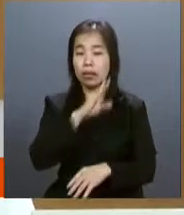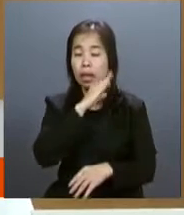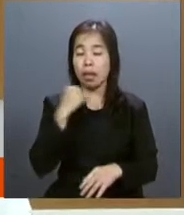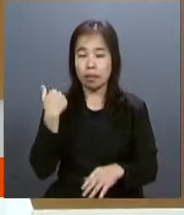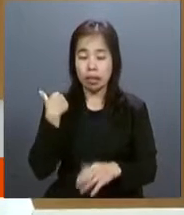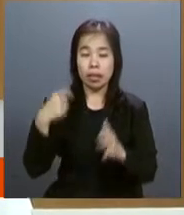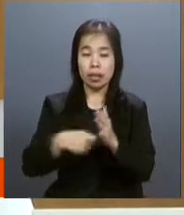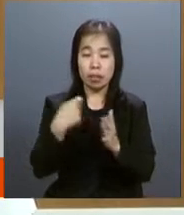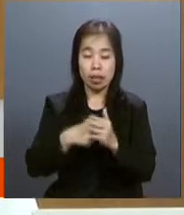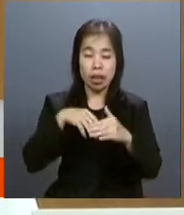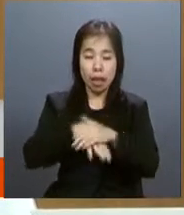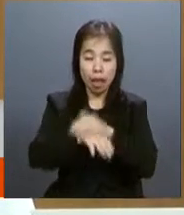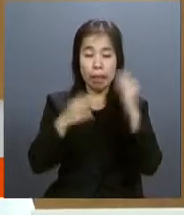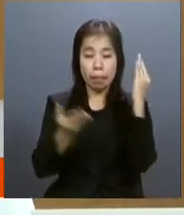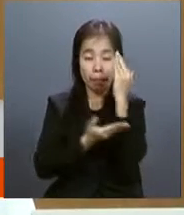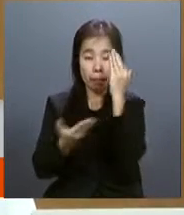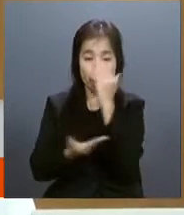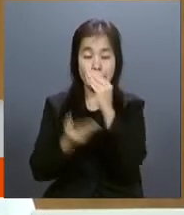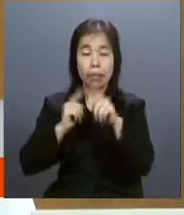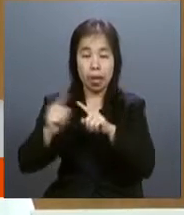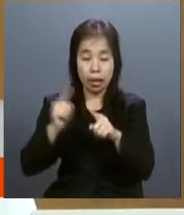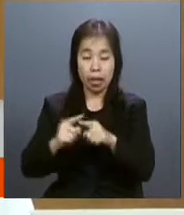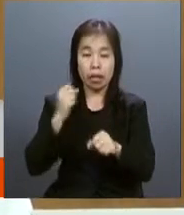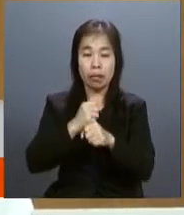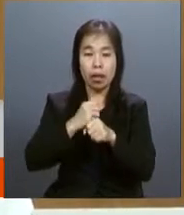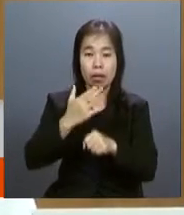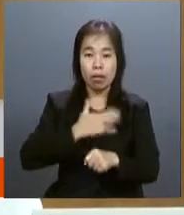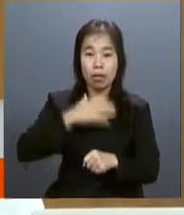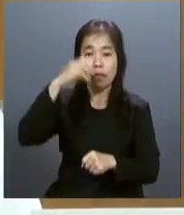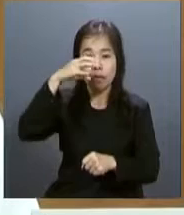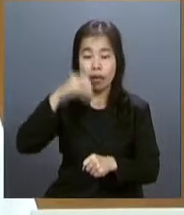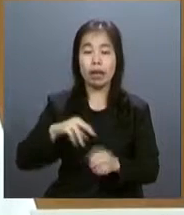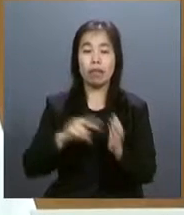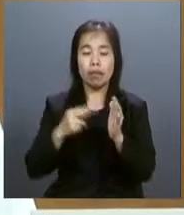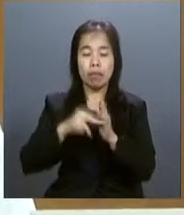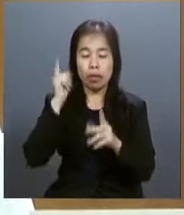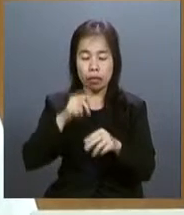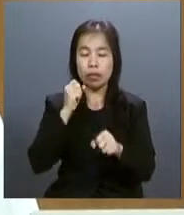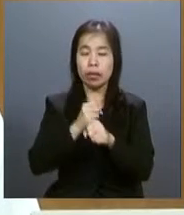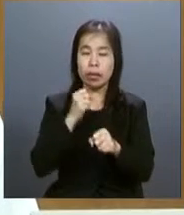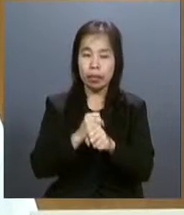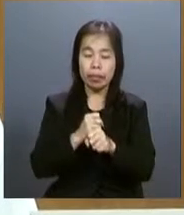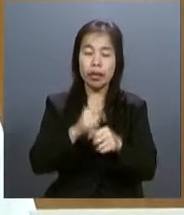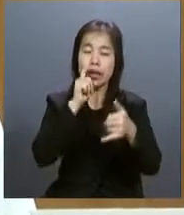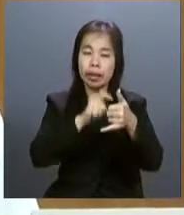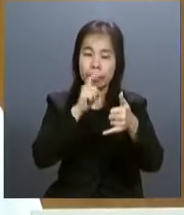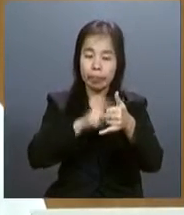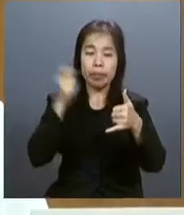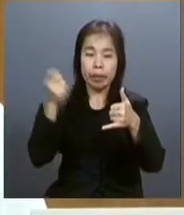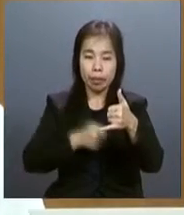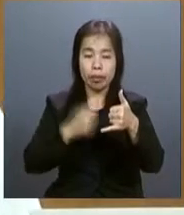ที่ลักลอบหรืออะไรต่างๆที่เจ้าหน้าที่จะเอาไปใช้ประโยชน์ส่วนตัวเนี่ยเราก็ต้องดำเนินการตามระเบียบนะครับ